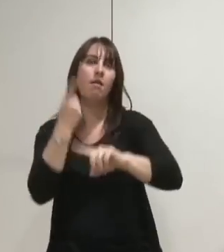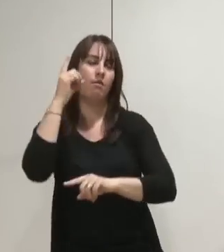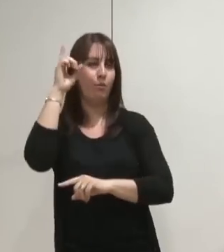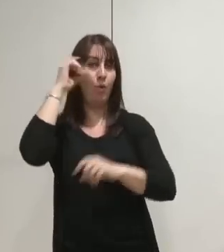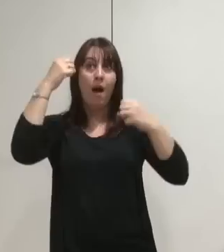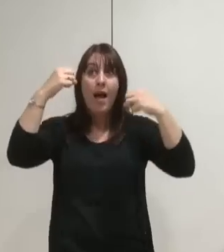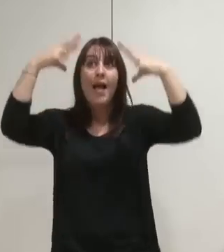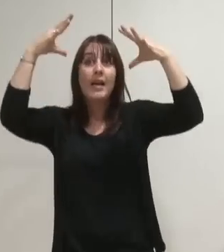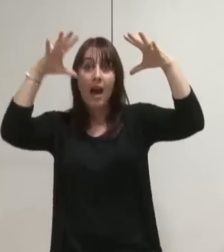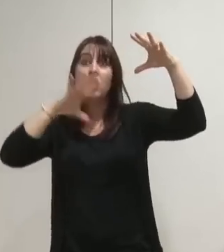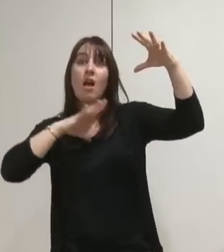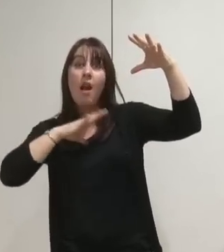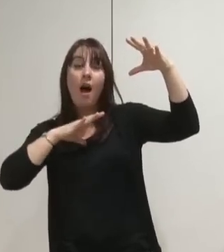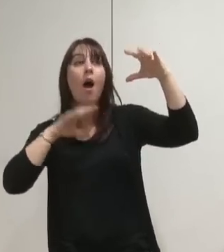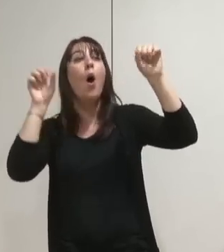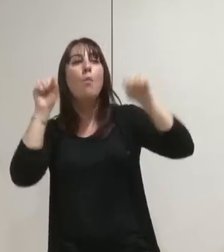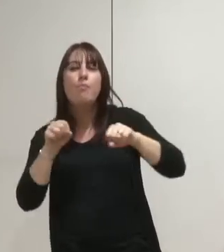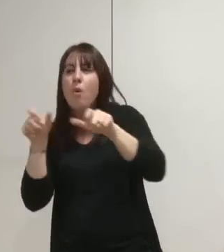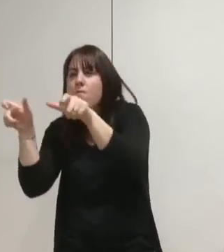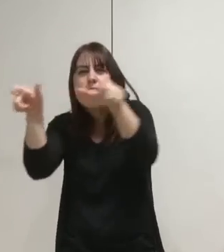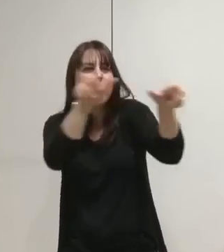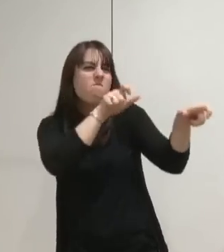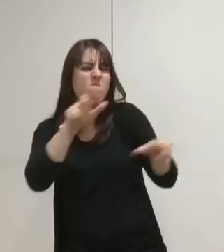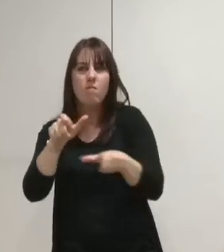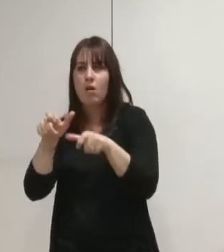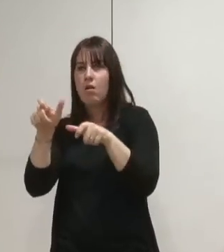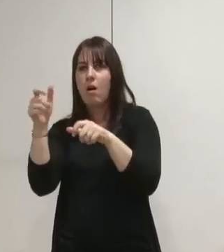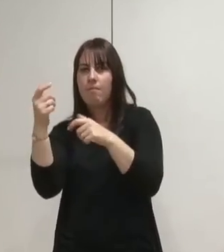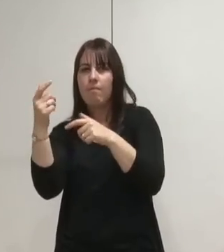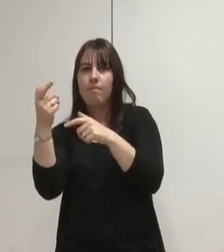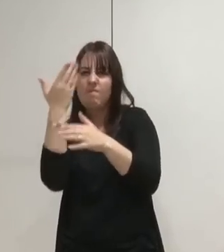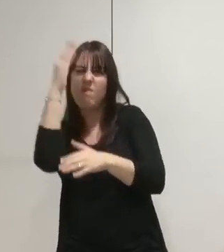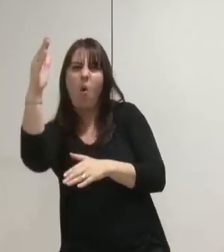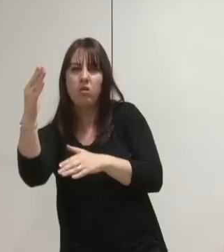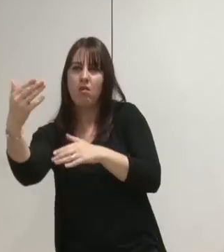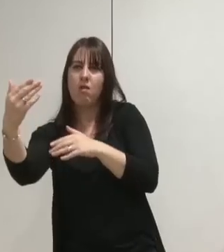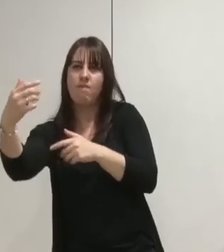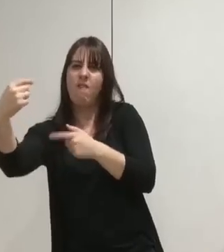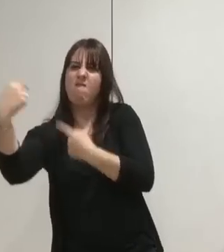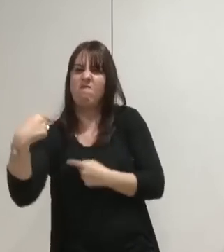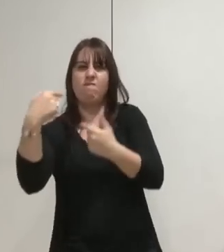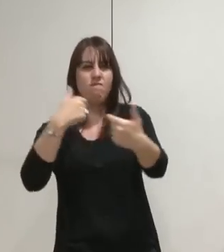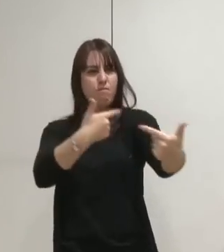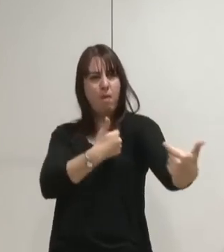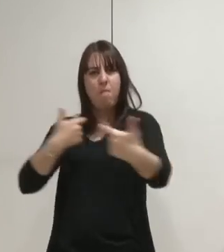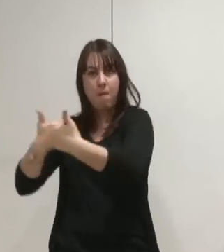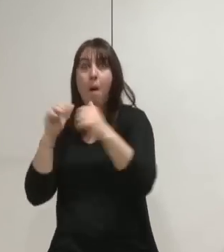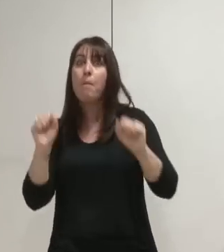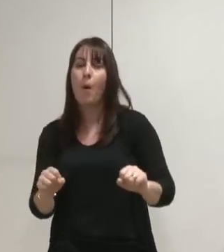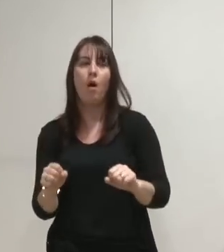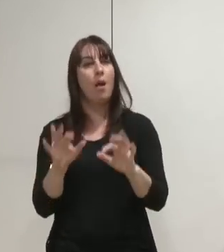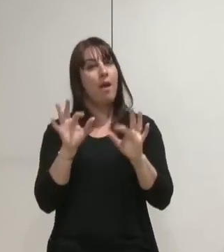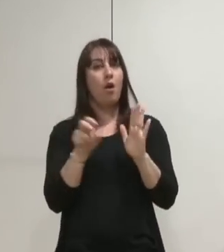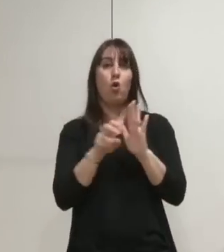l'éclairage et ben vous voyez peut-être les éventuels agresseurs et je suis désolé mais dans les coins les plus sensibles de notre viille en